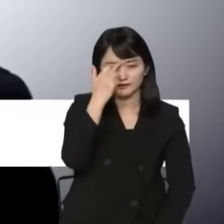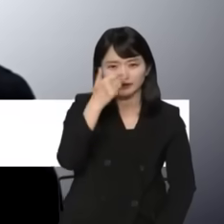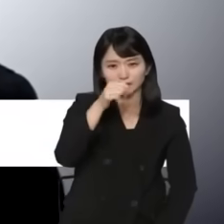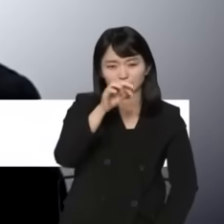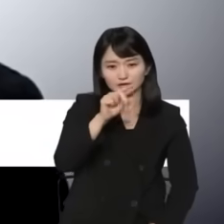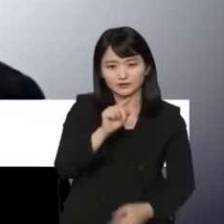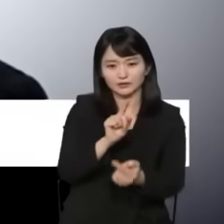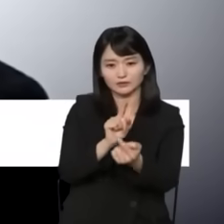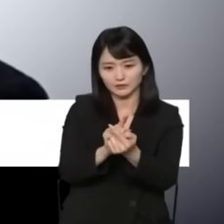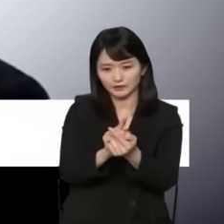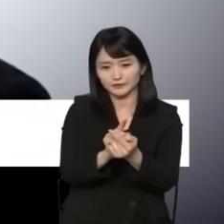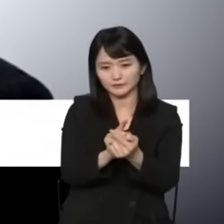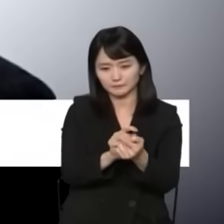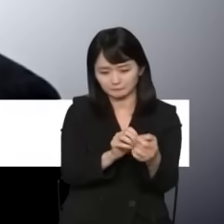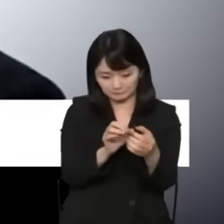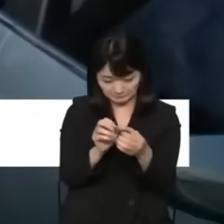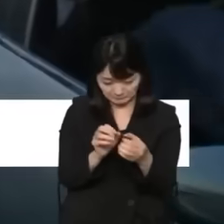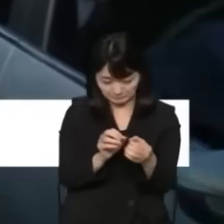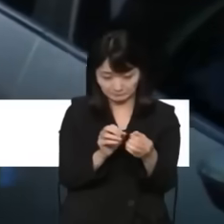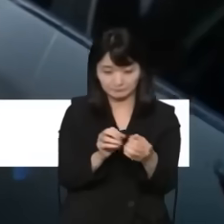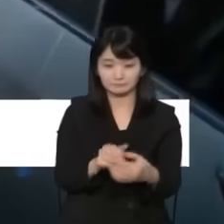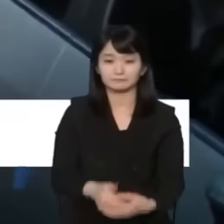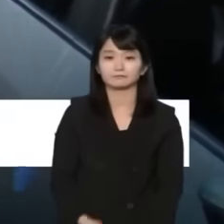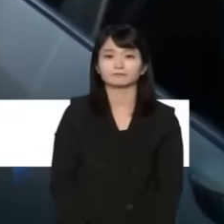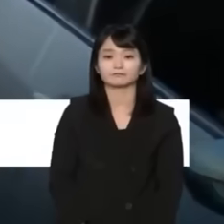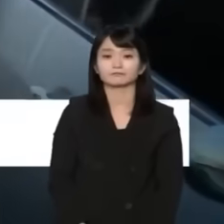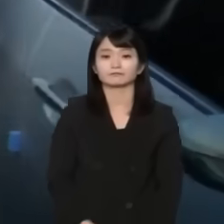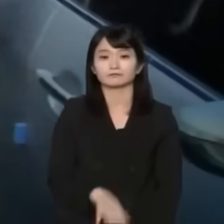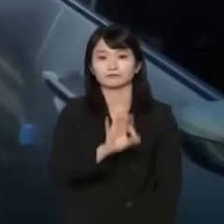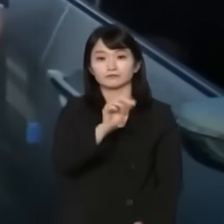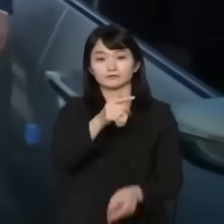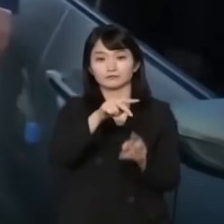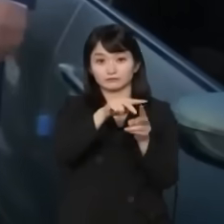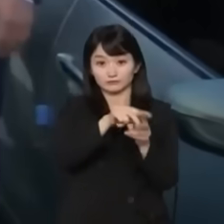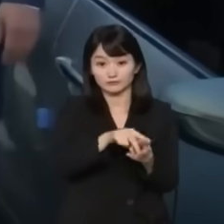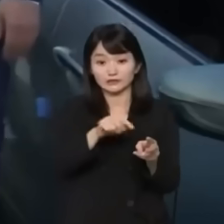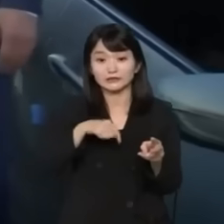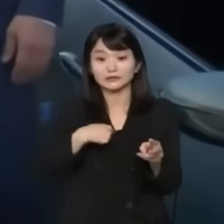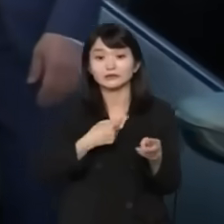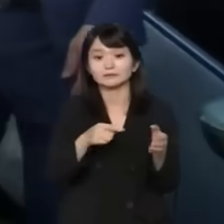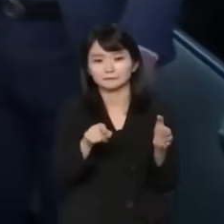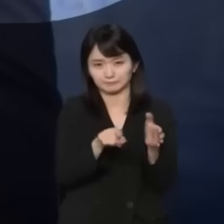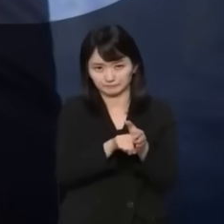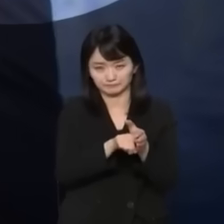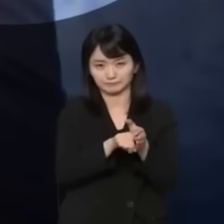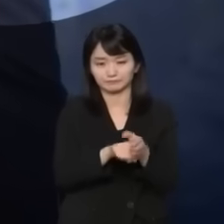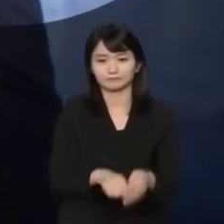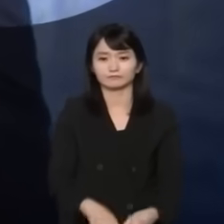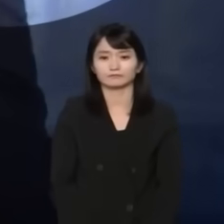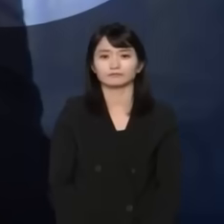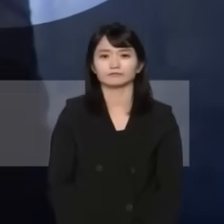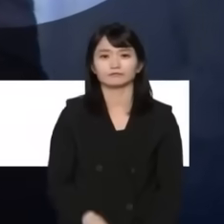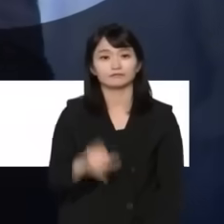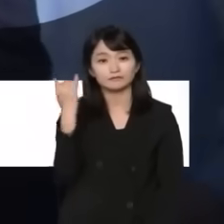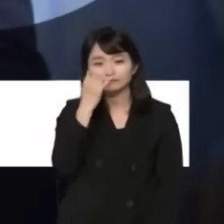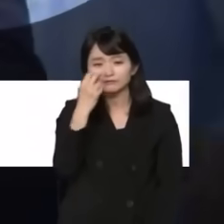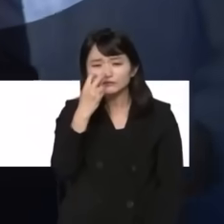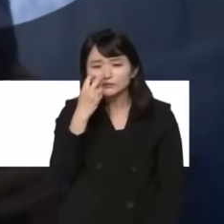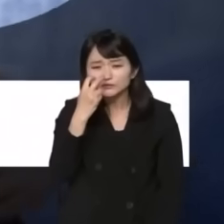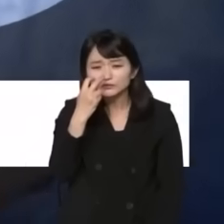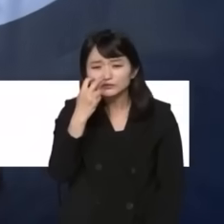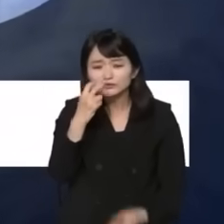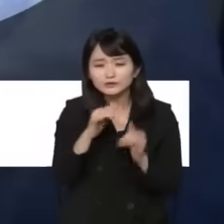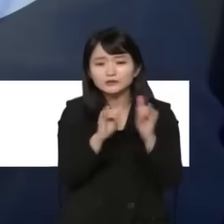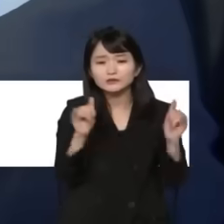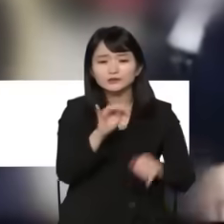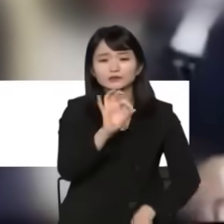만나 물밑 협상을 했다고 주장해왔습니다. 그만큼 윤 후보가 자신을 신뢰했던 겁니다. 아니, 여론조사하는 사람이 그